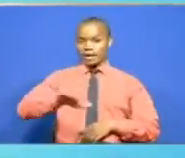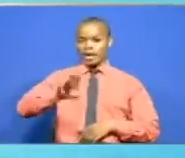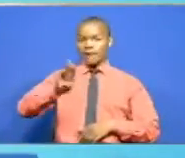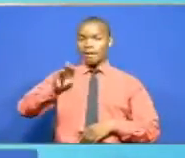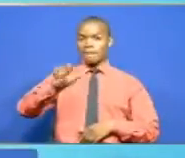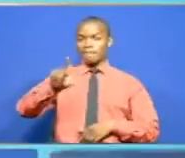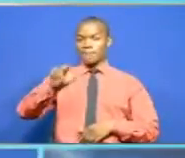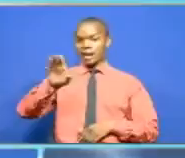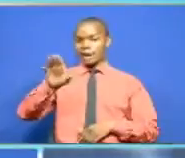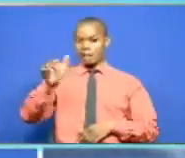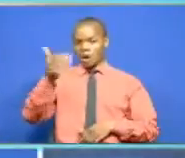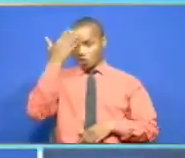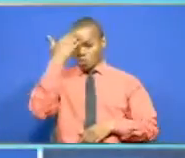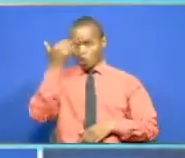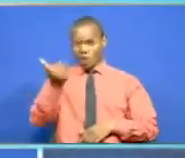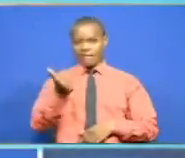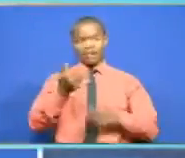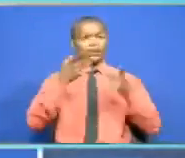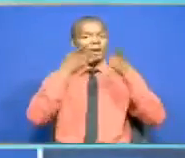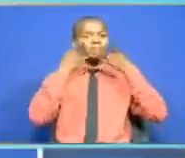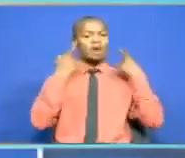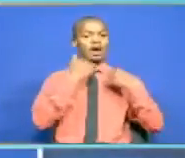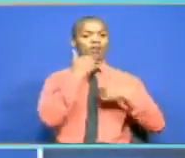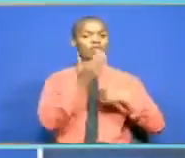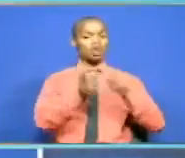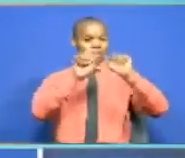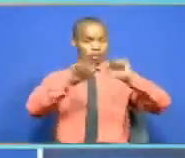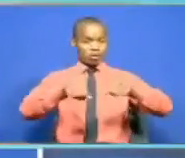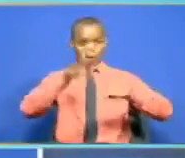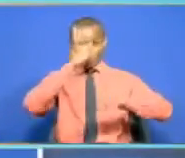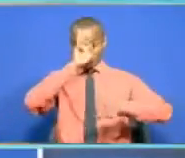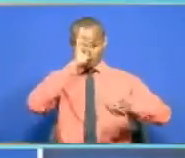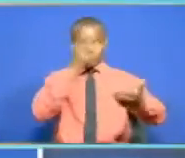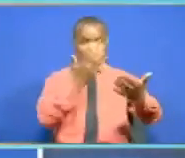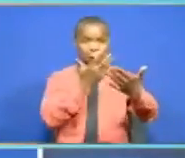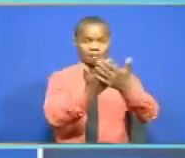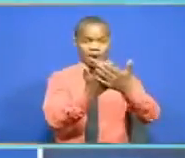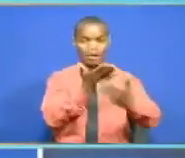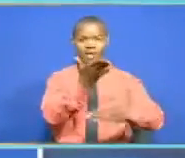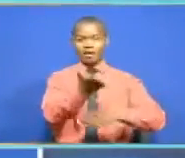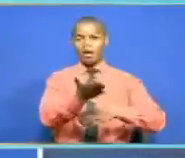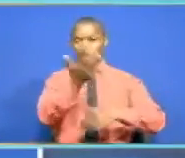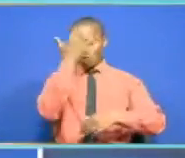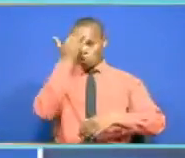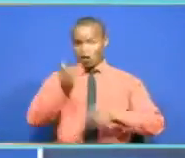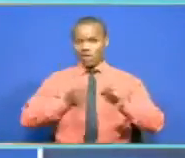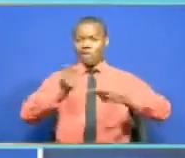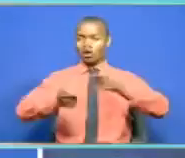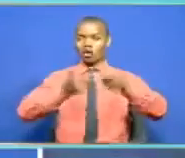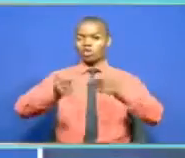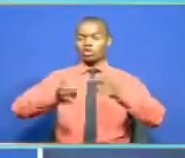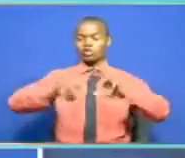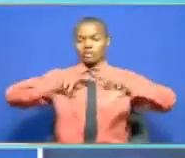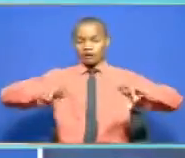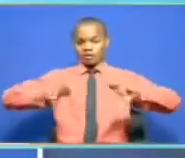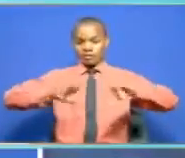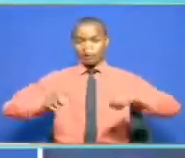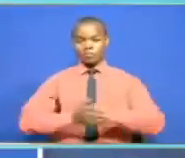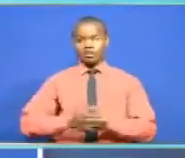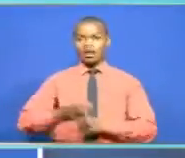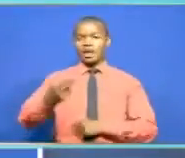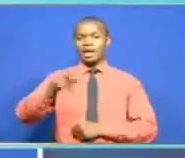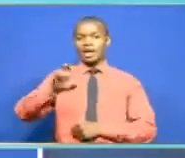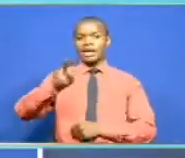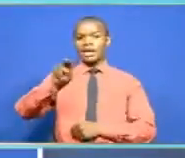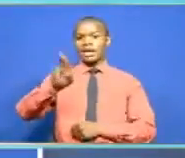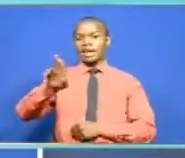kutovaa barakoa atasalia rumande kwa siku 7 zaidi kuruhusu kukamilishwa kwa uchunguzi. Kopilo Henry Mwaura